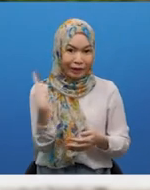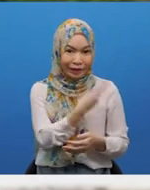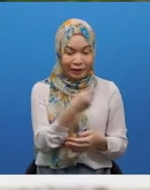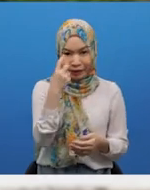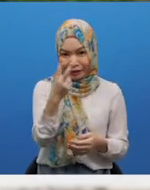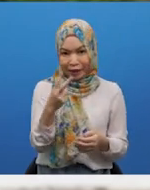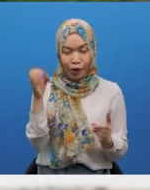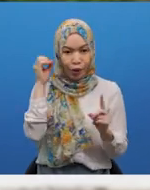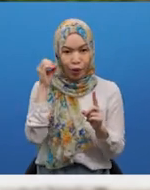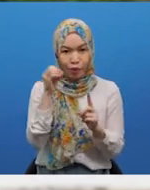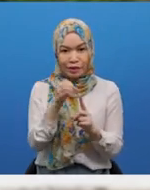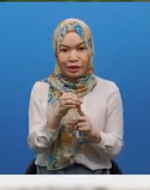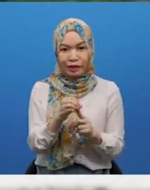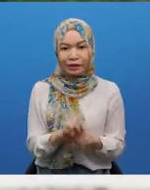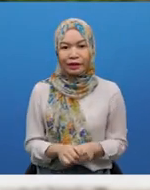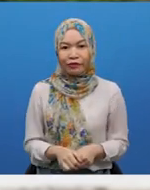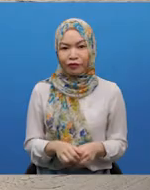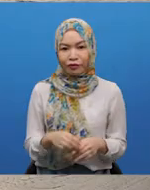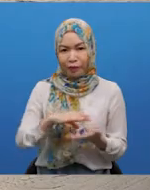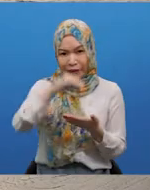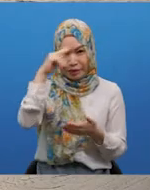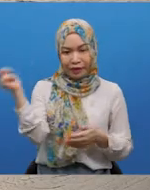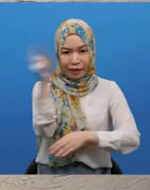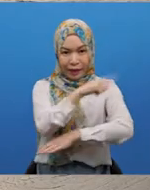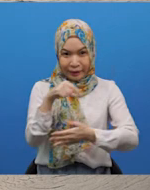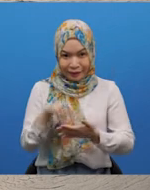objektif pelajaran kita hari ini.